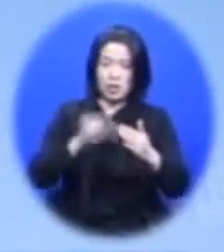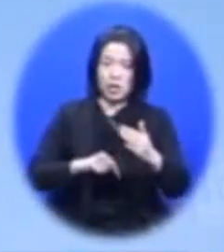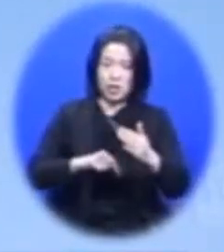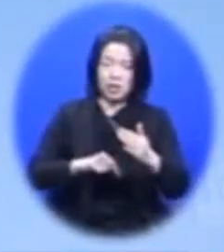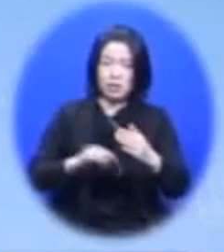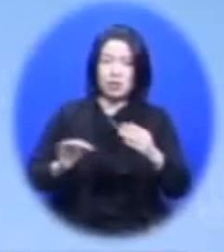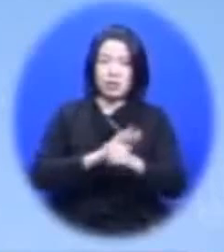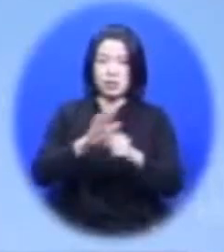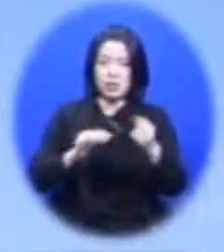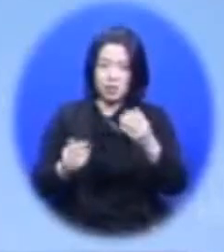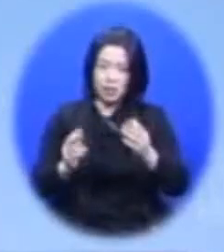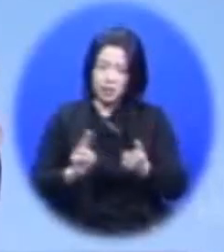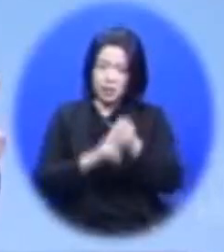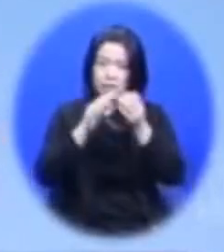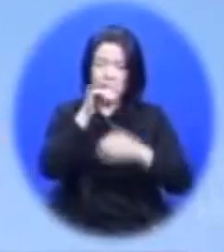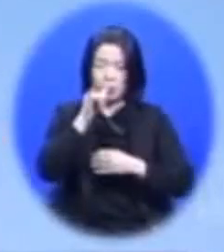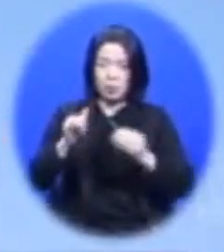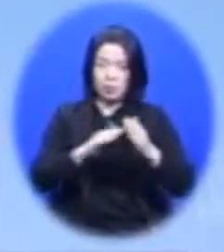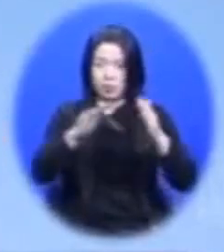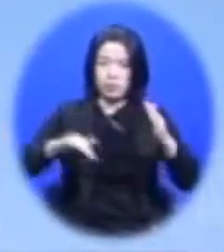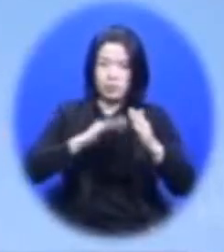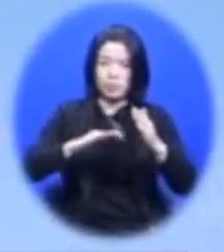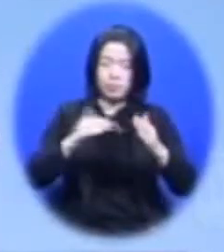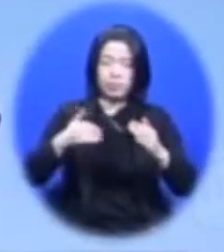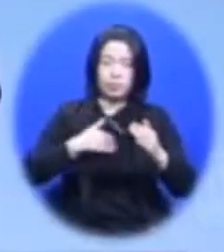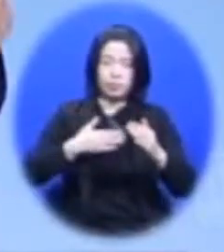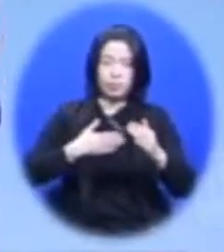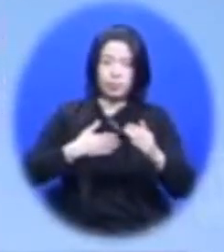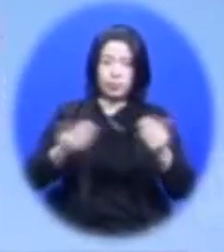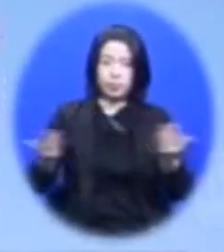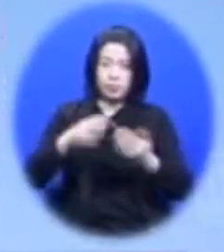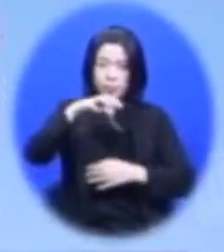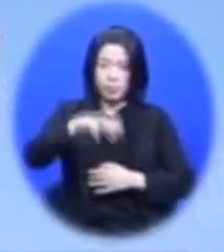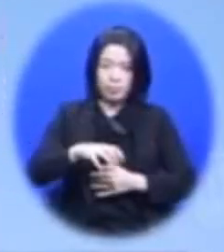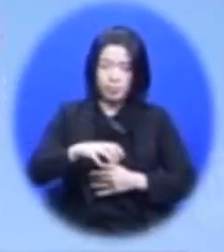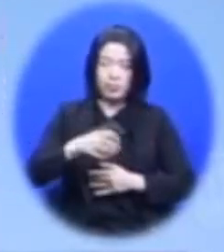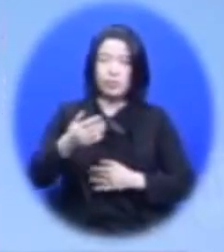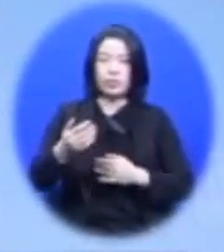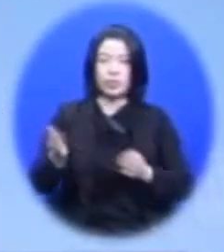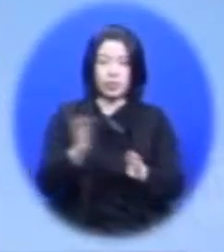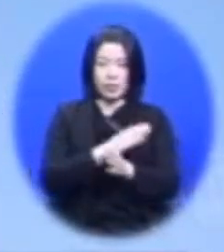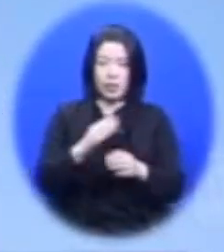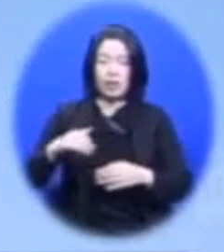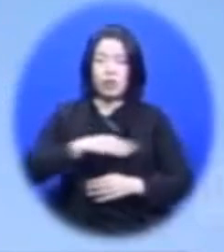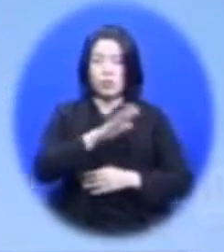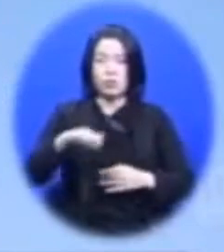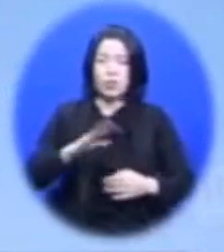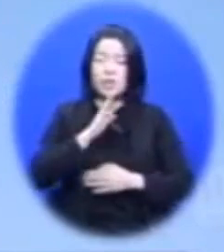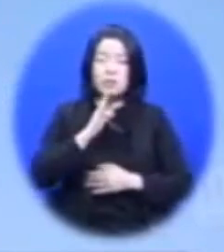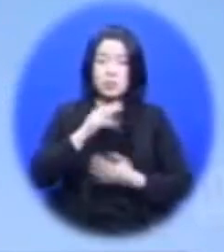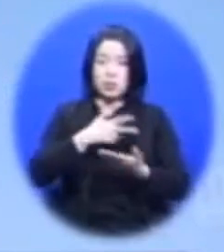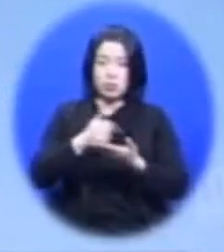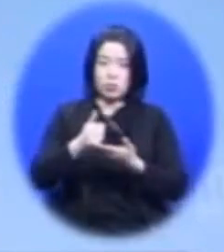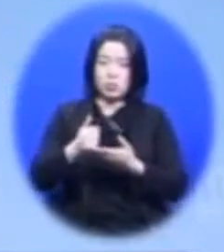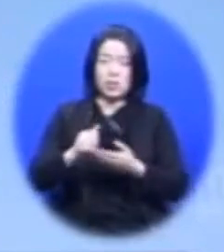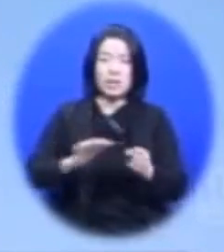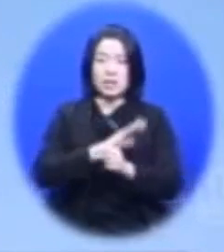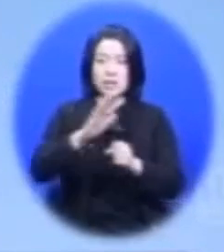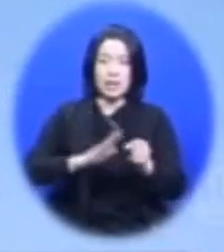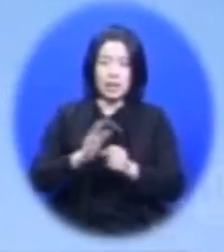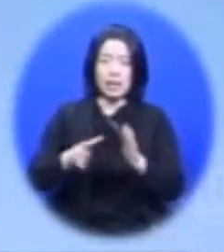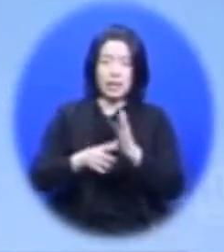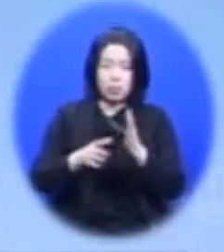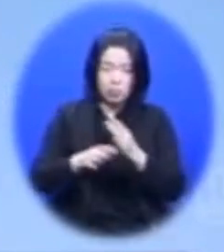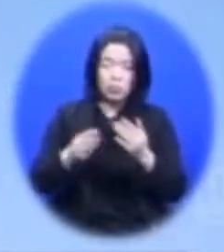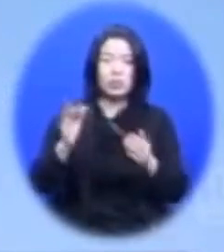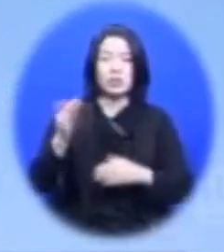사랑의 기적이 있고, 우리 가정 안에 내가 일하는 일터에서 우리가 정말 주님의 사랑의 도구가 되고,